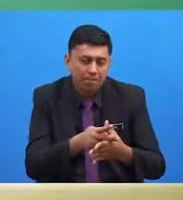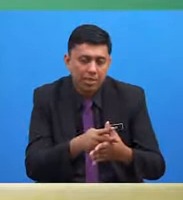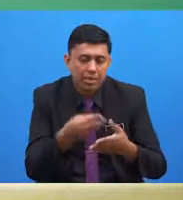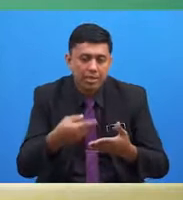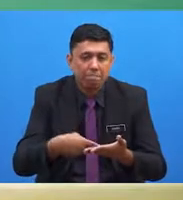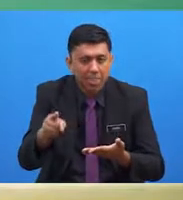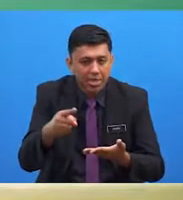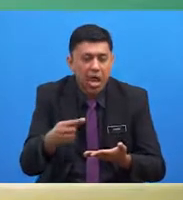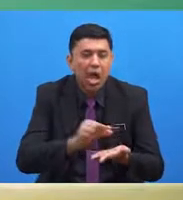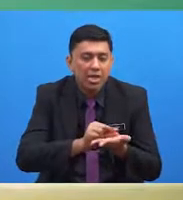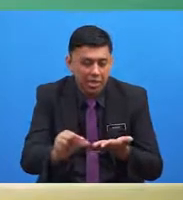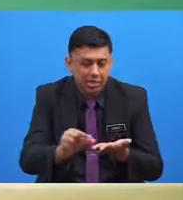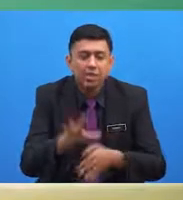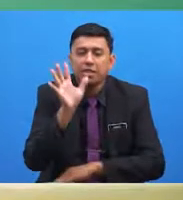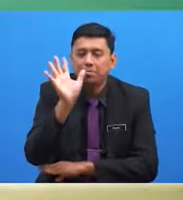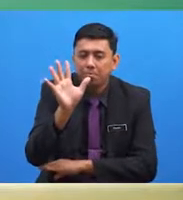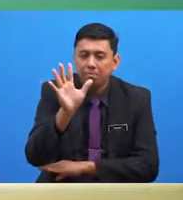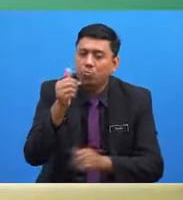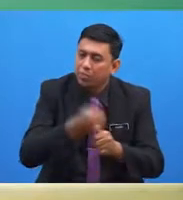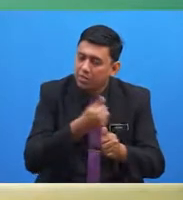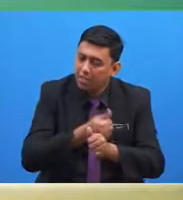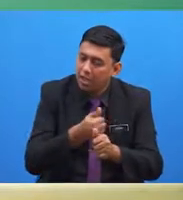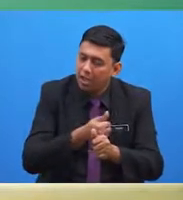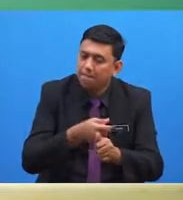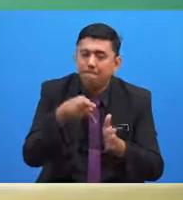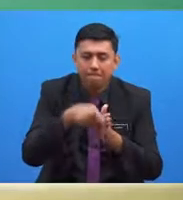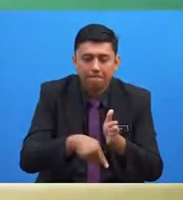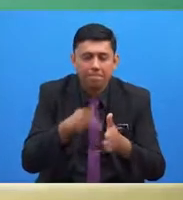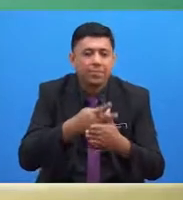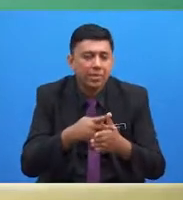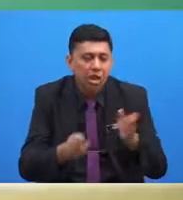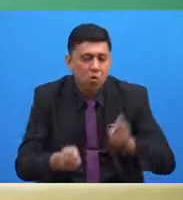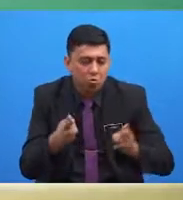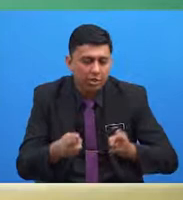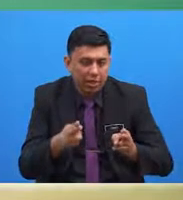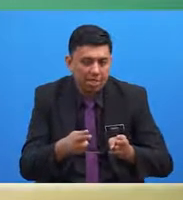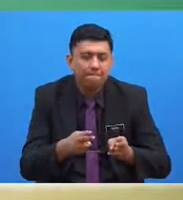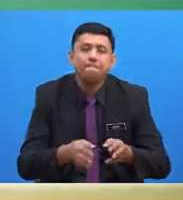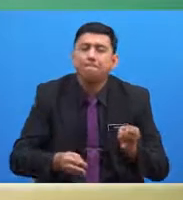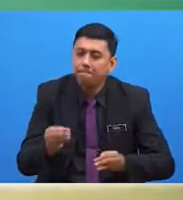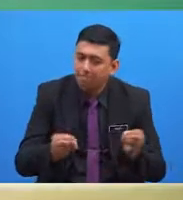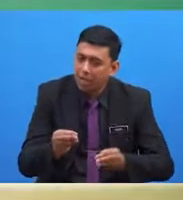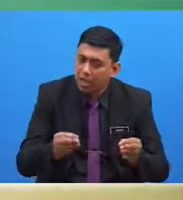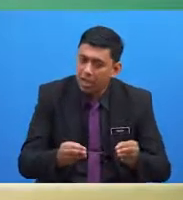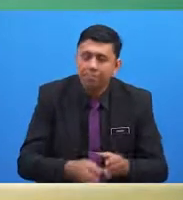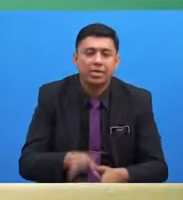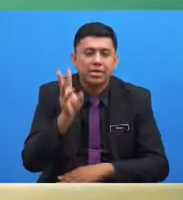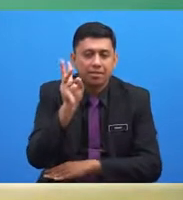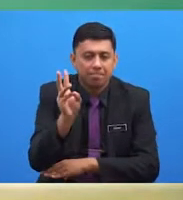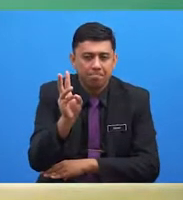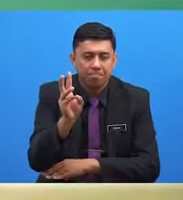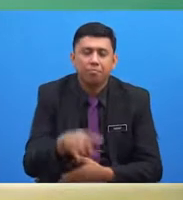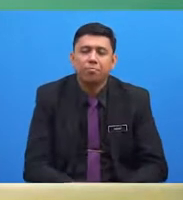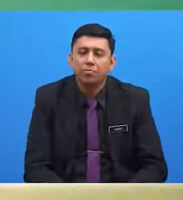dibayar gaji. Kelima, setiap perkongsi berhak menguruskan perniagaan. Dan yang terakhir, keenam,